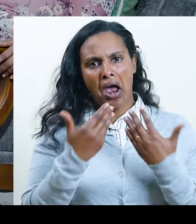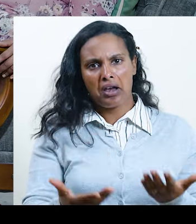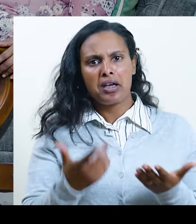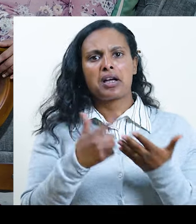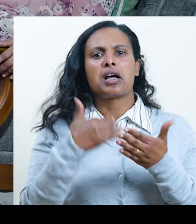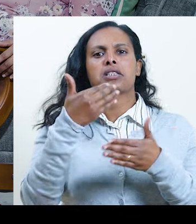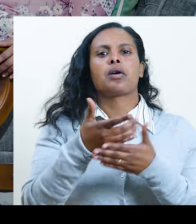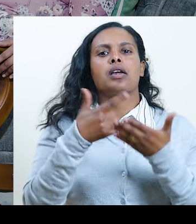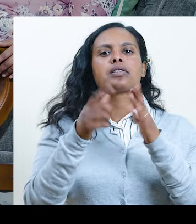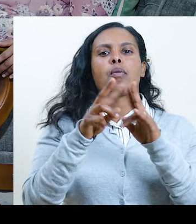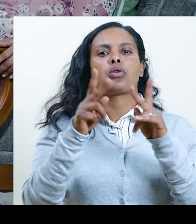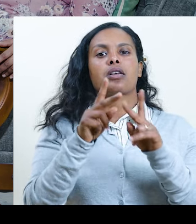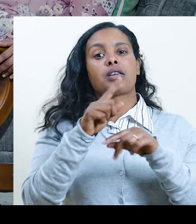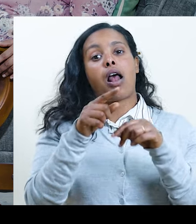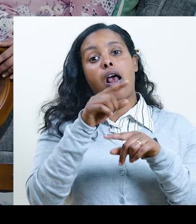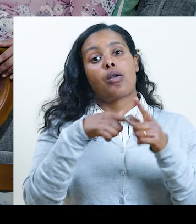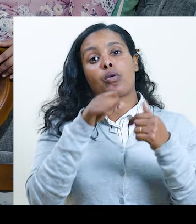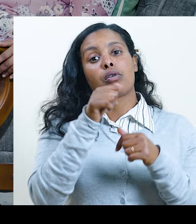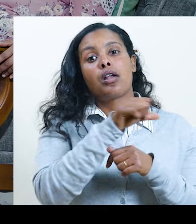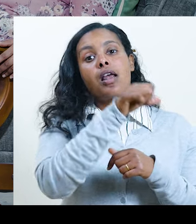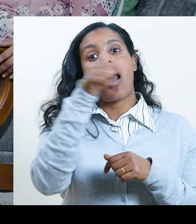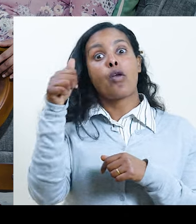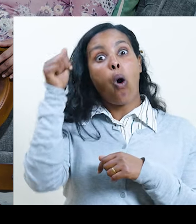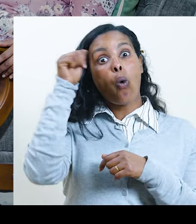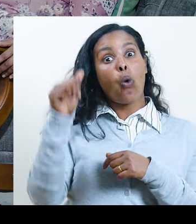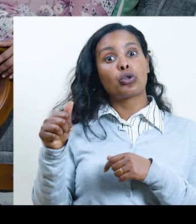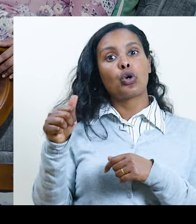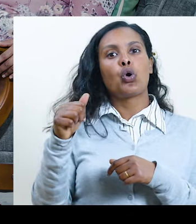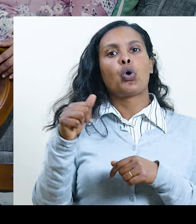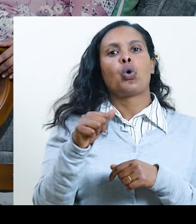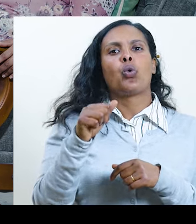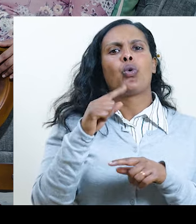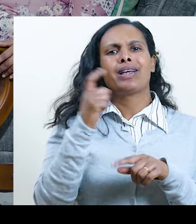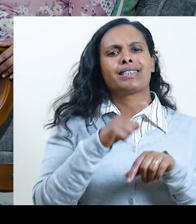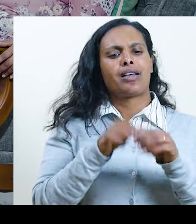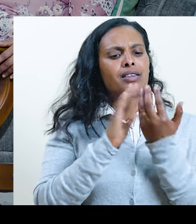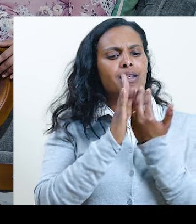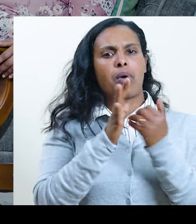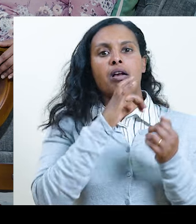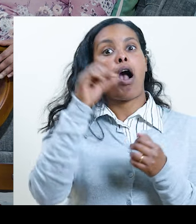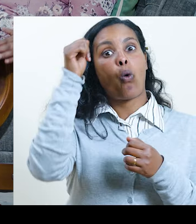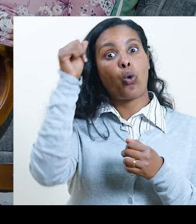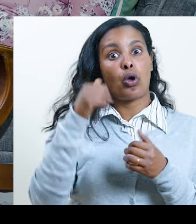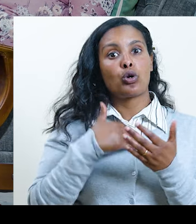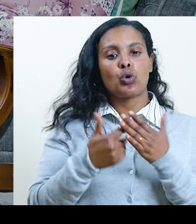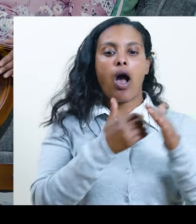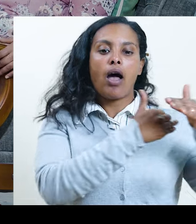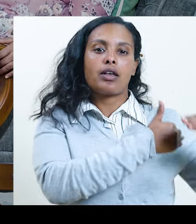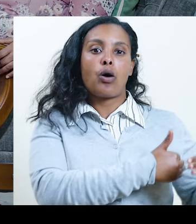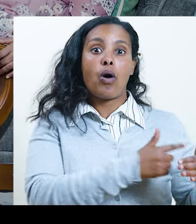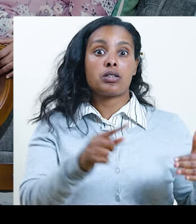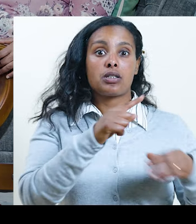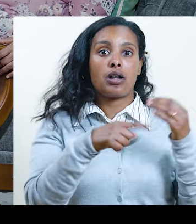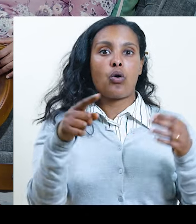አወራኝ። ከዛ እኔ እዛ ቦታ ስላልሆንኩ ሌላኛው አጎቷ ሁሌ ትሪት የሚያደርጋት አጎታ አለና እሱ